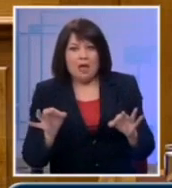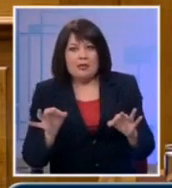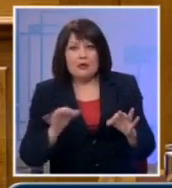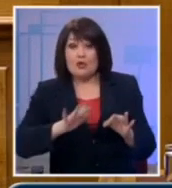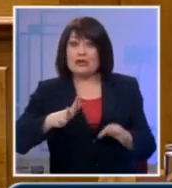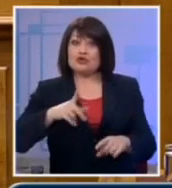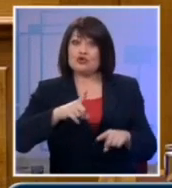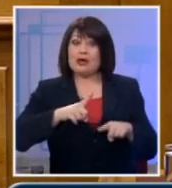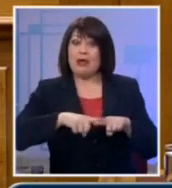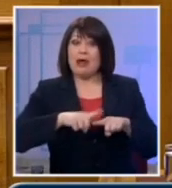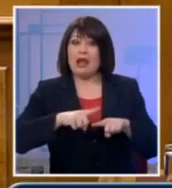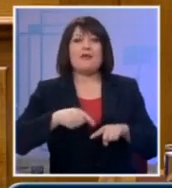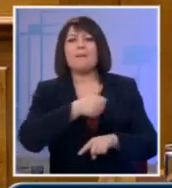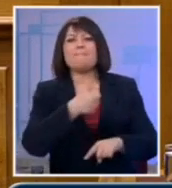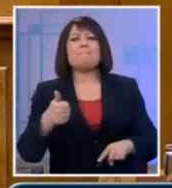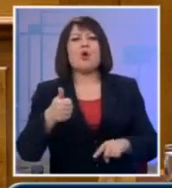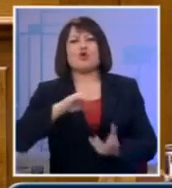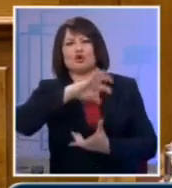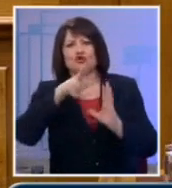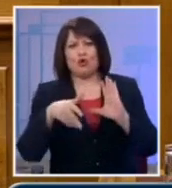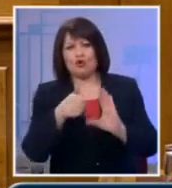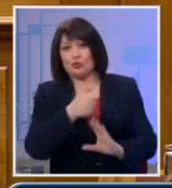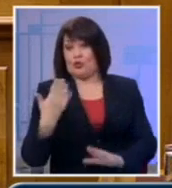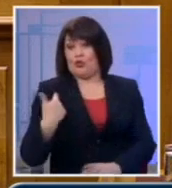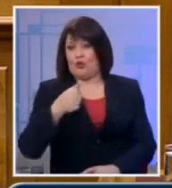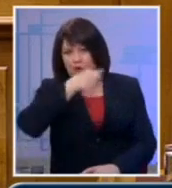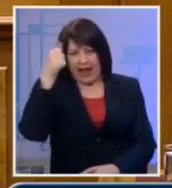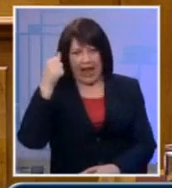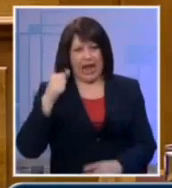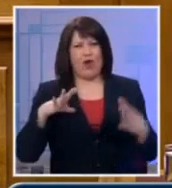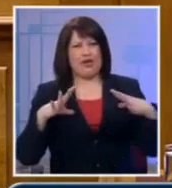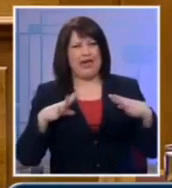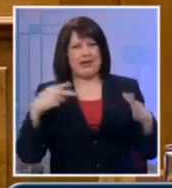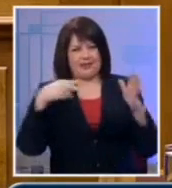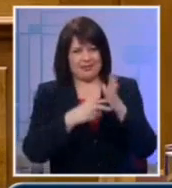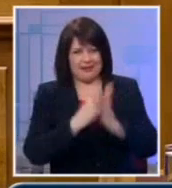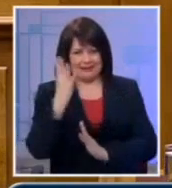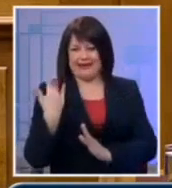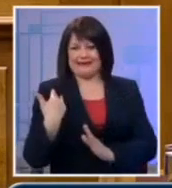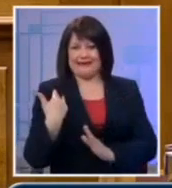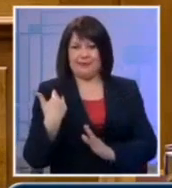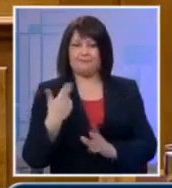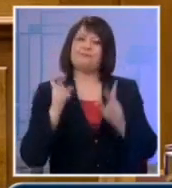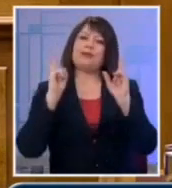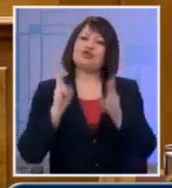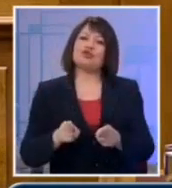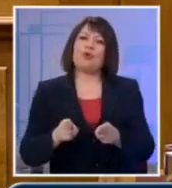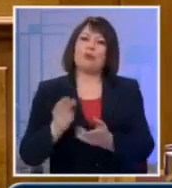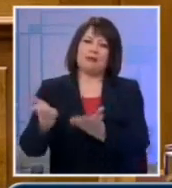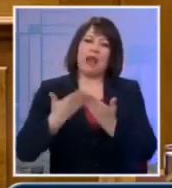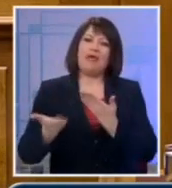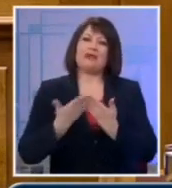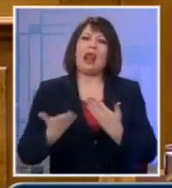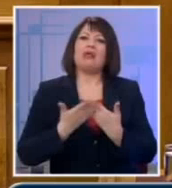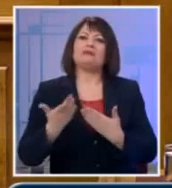ίσως η μοναδική χώρα στον κόσμο που από το καλοκαίρι του 2014, όταν και διεκόπη η ροή χρηματοδότησης από